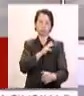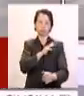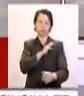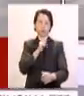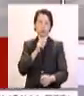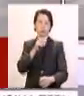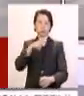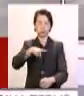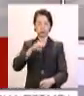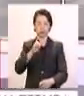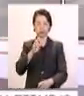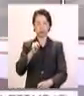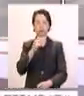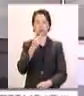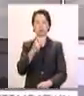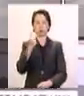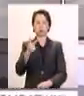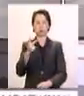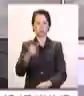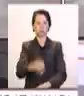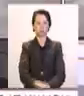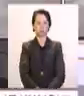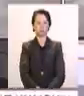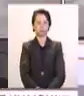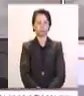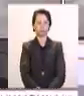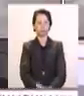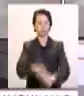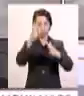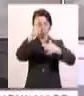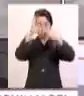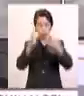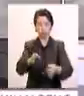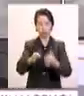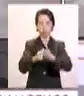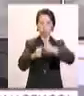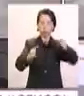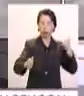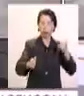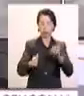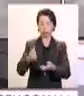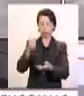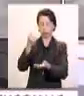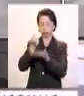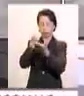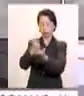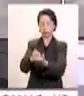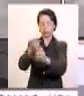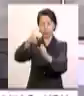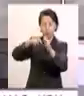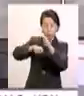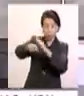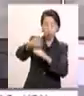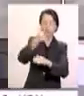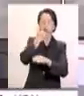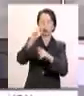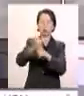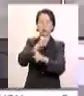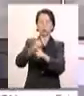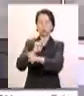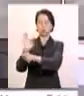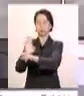Dalam Negeri dan Hal Ehwal Pengguna KPDN HEP. Keputusan itu bagi mengelak subsidi harga minyak di pedalaman disalahguna